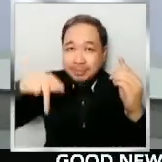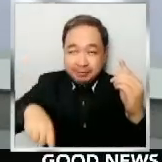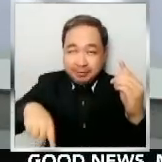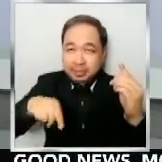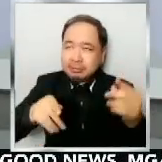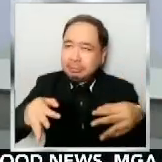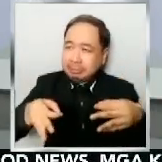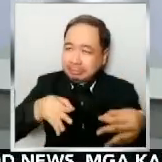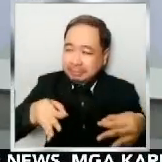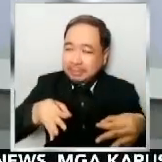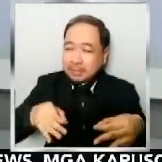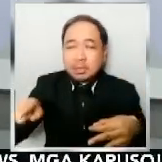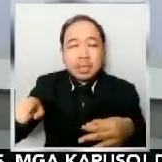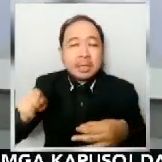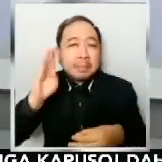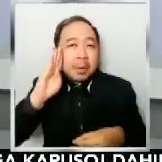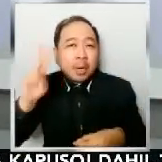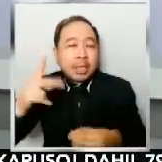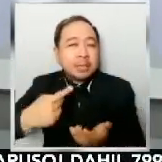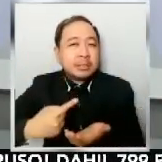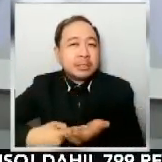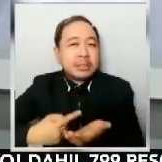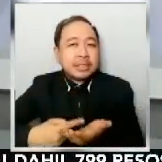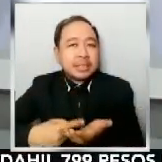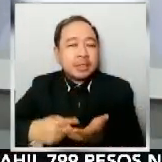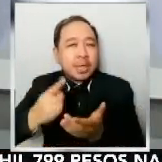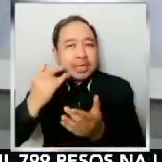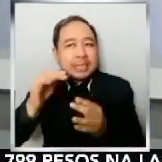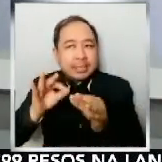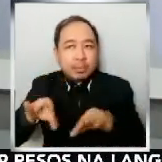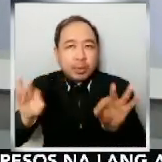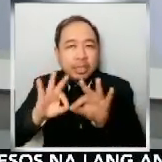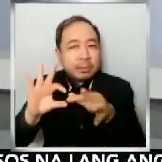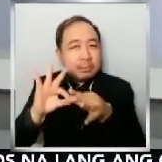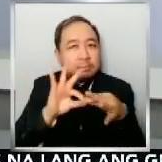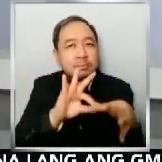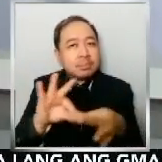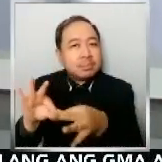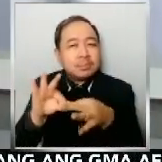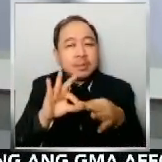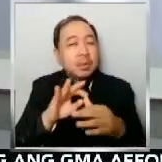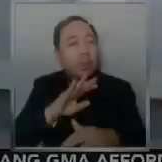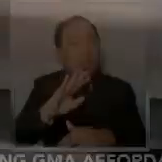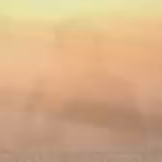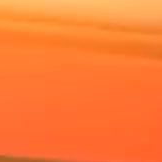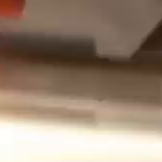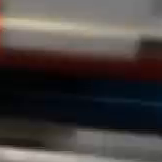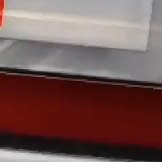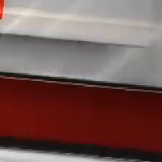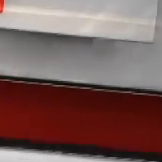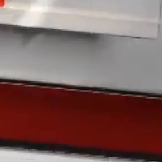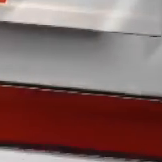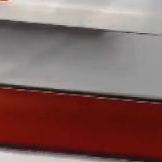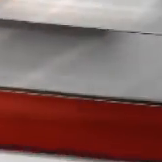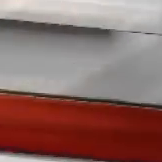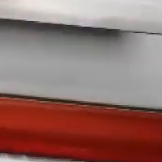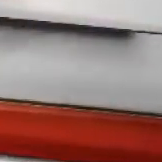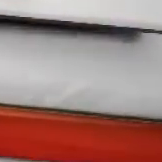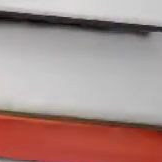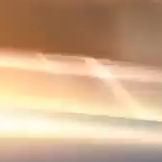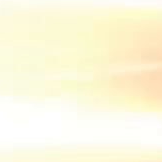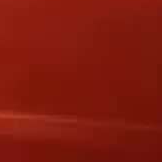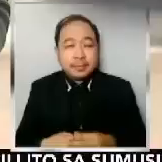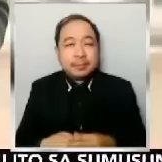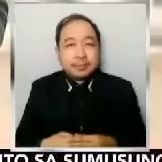ang kahalagahan ng pagkakaisa ng bawat bansa. At live mula roon, Nakatutok, si JP Soriano.